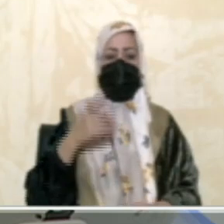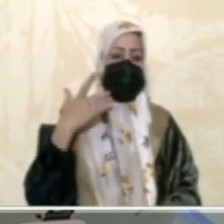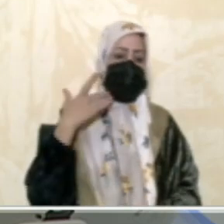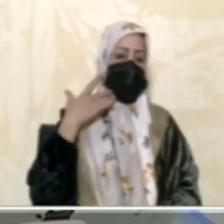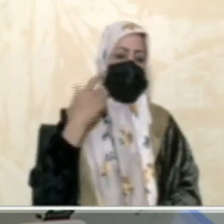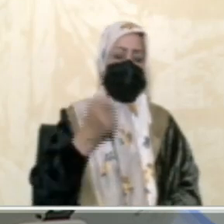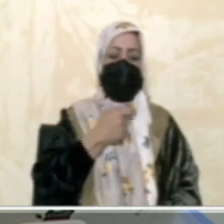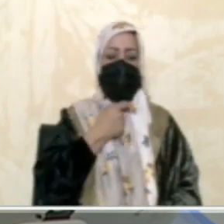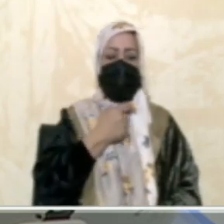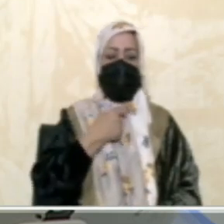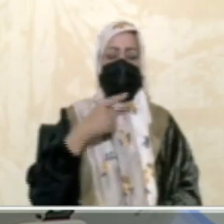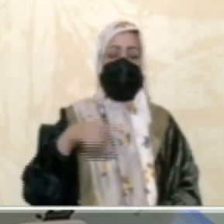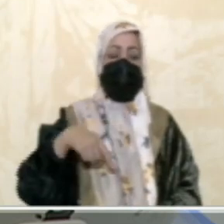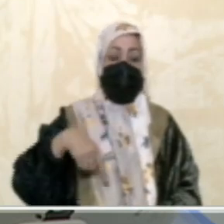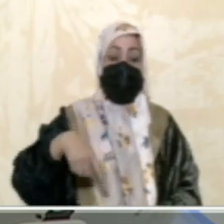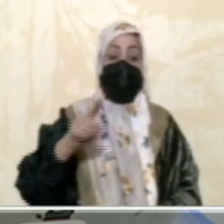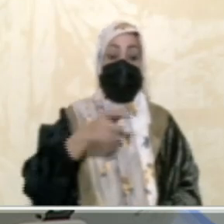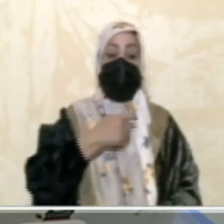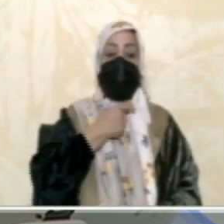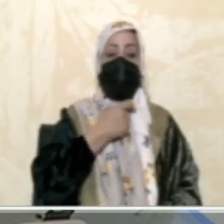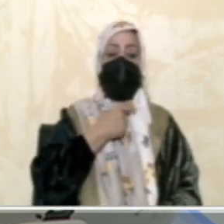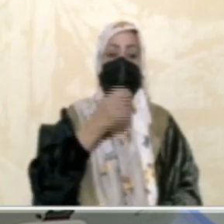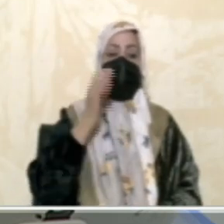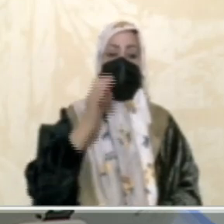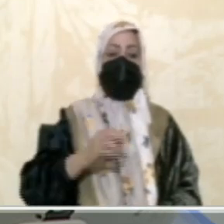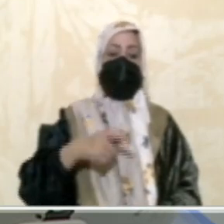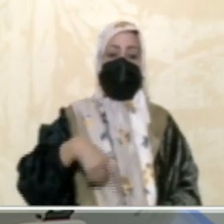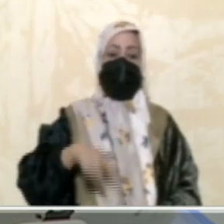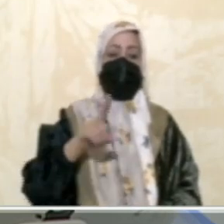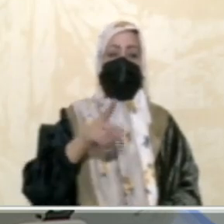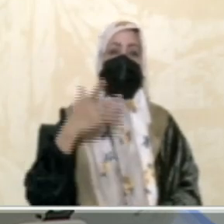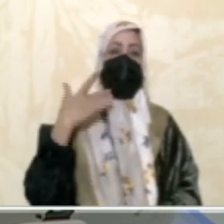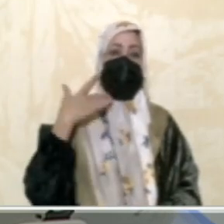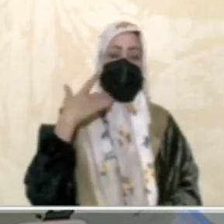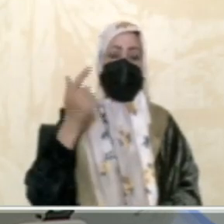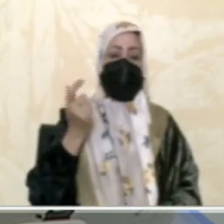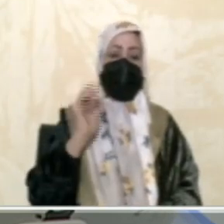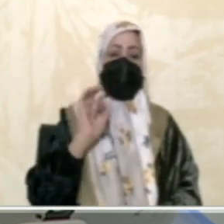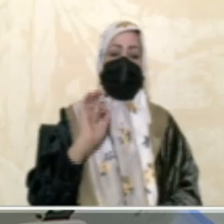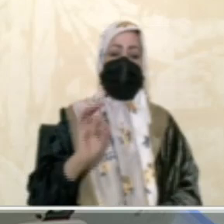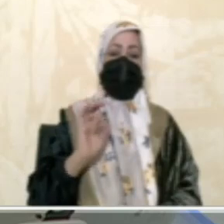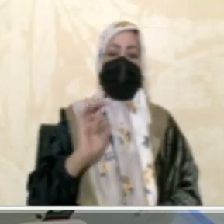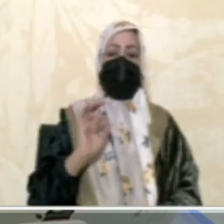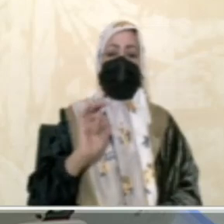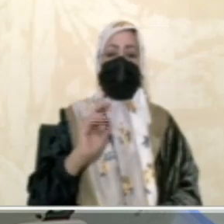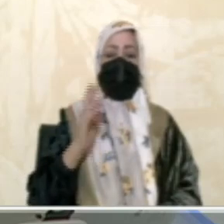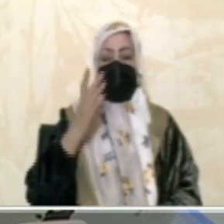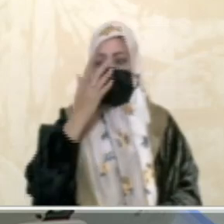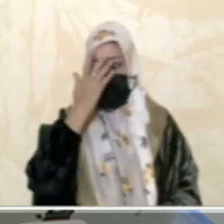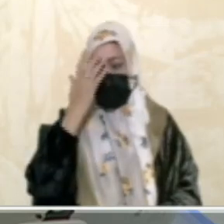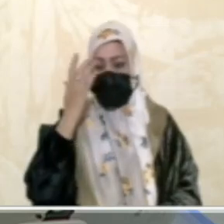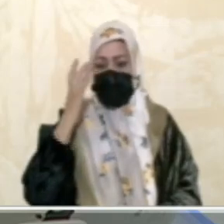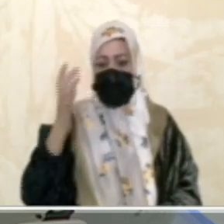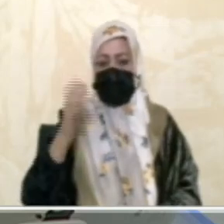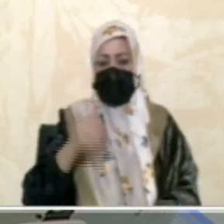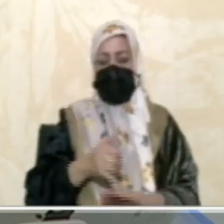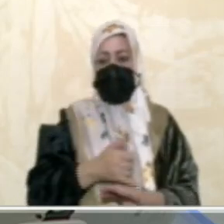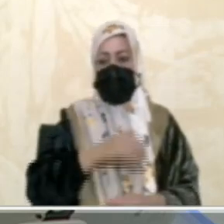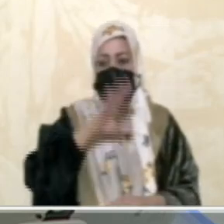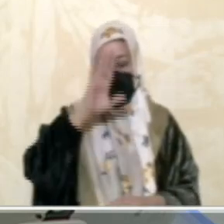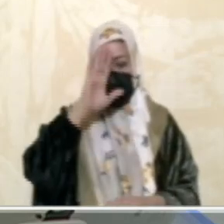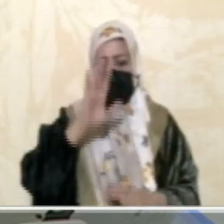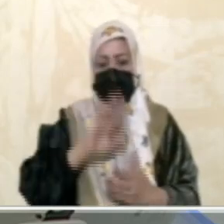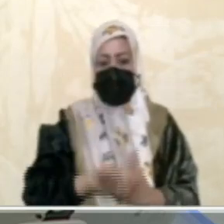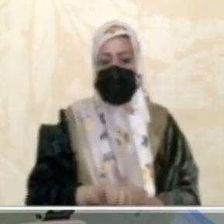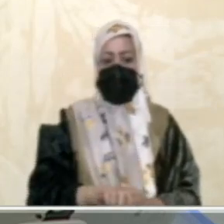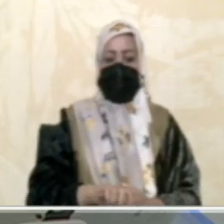ان يكون يوم الجمعه القادمه هذه من المسائل التي اختلف فيها العلماء مذهبنا ان من صلى صلاه العيد